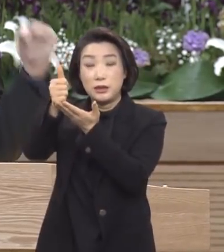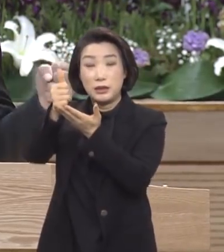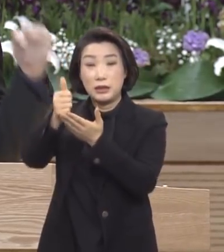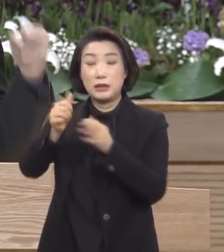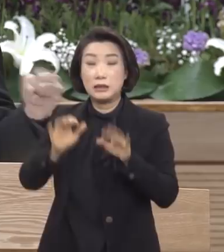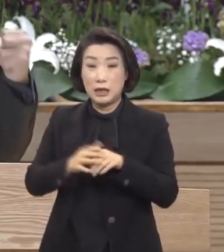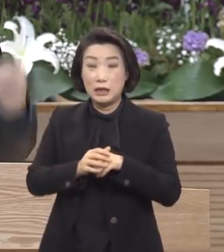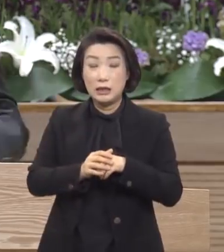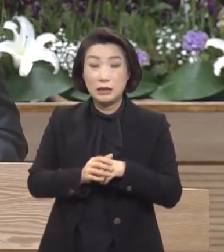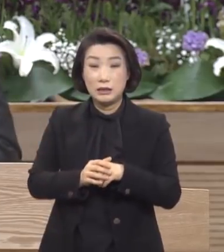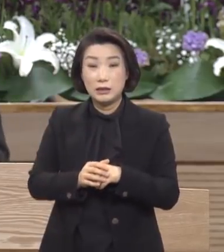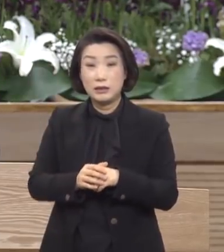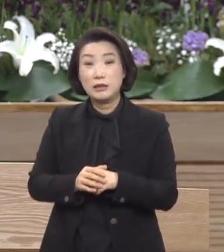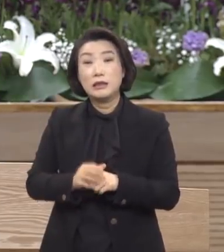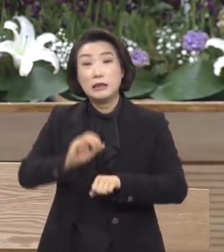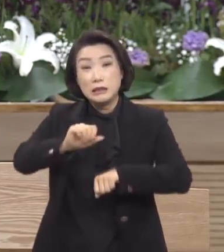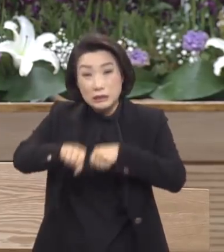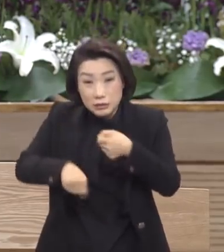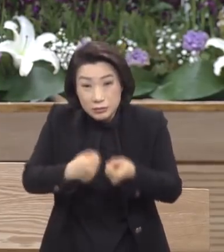짐승이